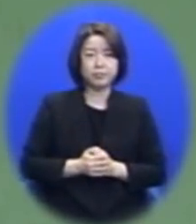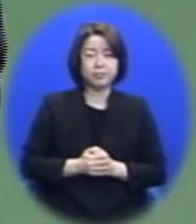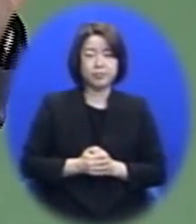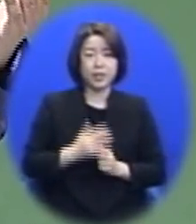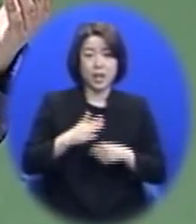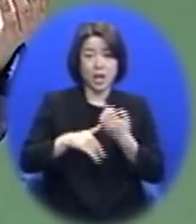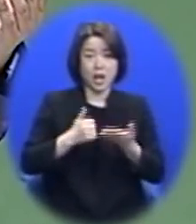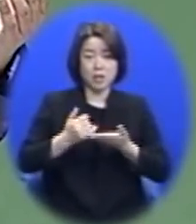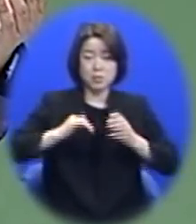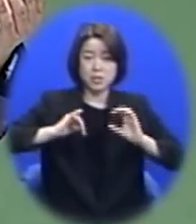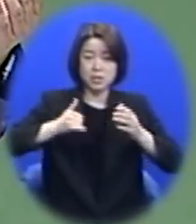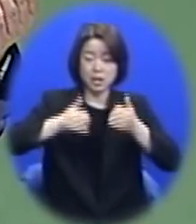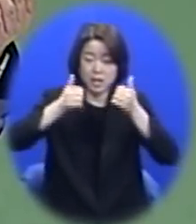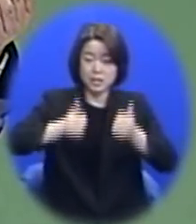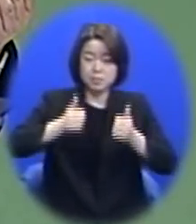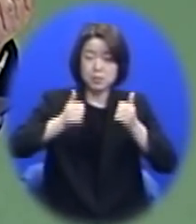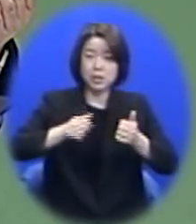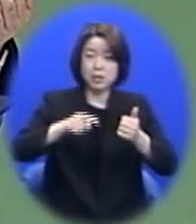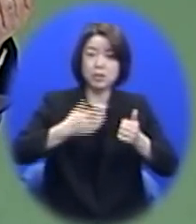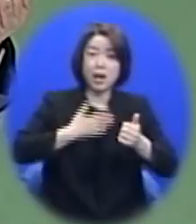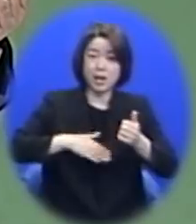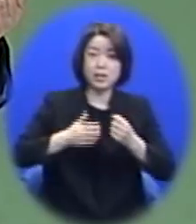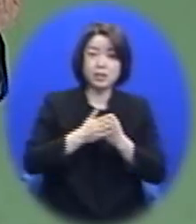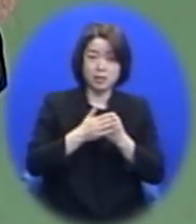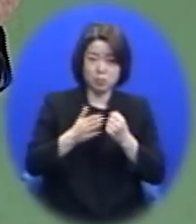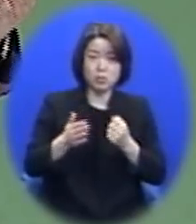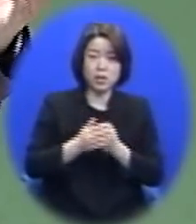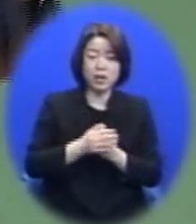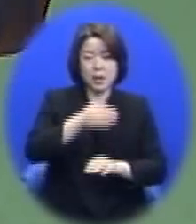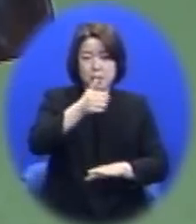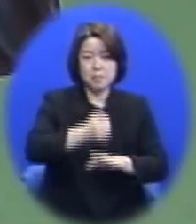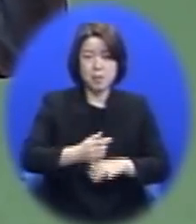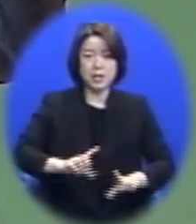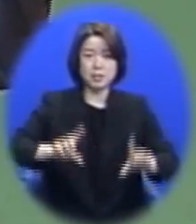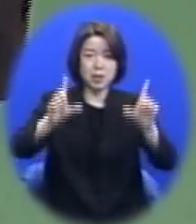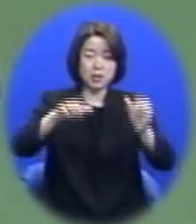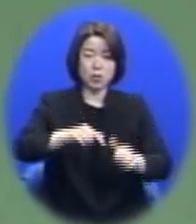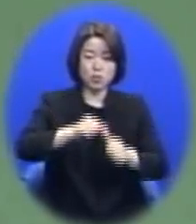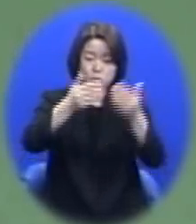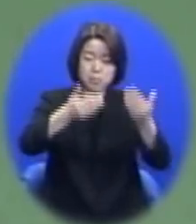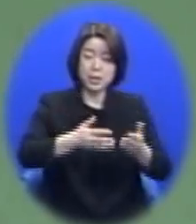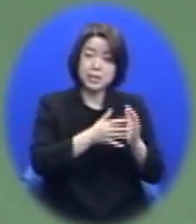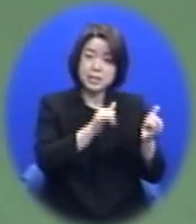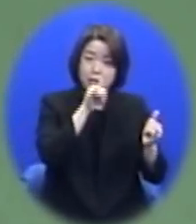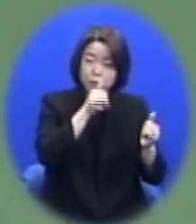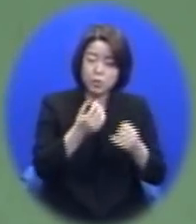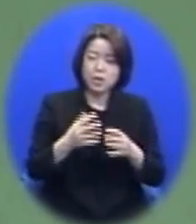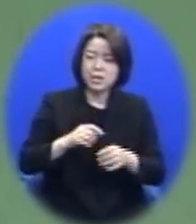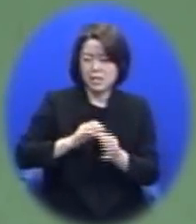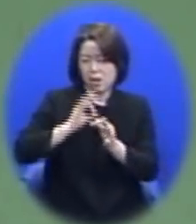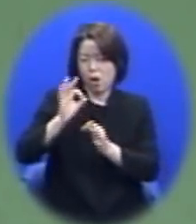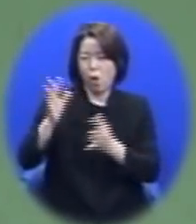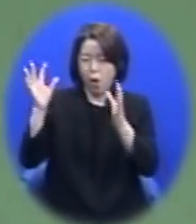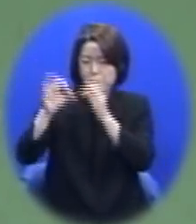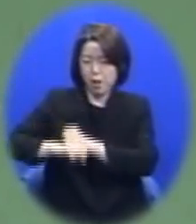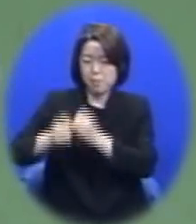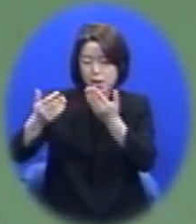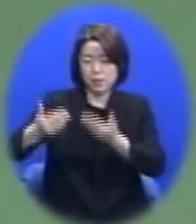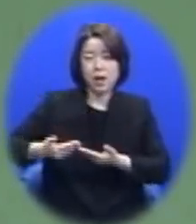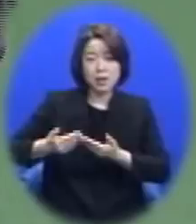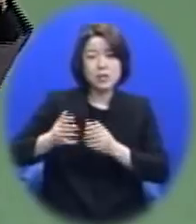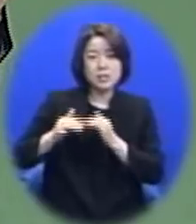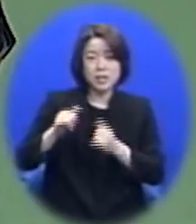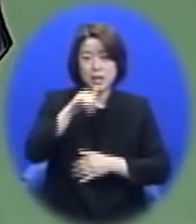하나님은 세상을 심판하시는 것을 알기 때문입니다. 마지막 날에 구원받을 자가 있고 영원히 멸망당할 자가 있음을 알기 때문에